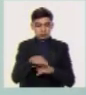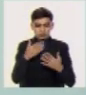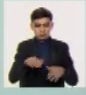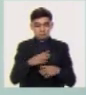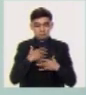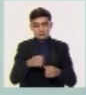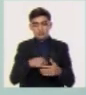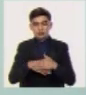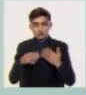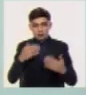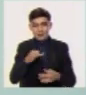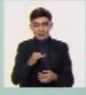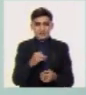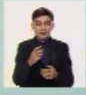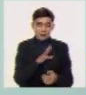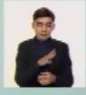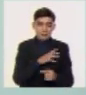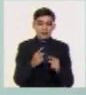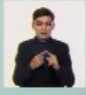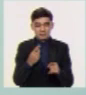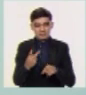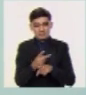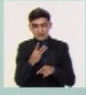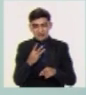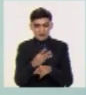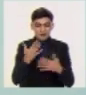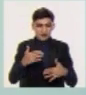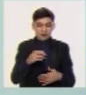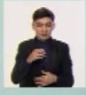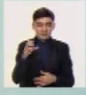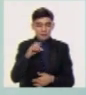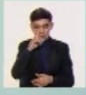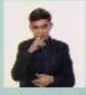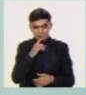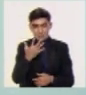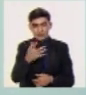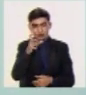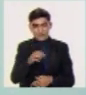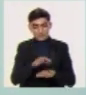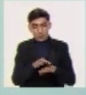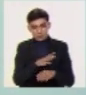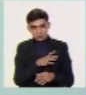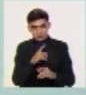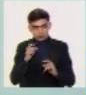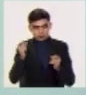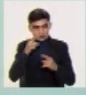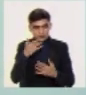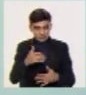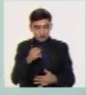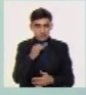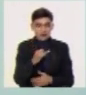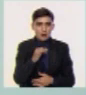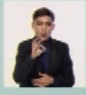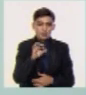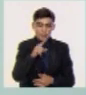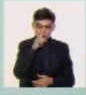Бірең-сараң коронавирус инфекциялар анықталды. Мысалға, қыркүйек айында 5 науқас анықталды.